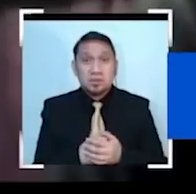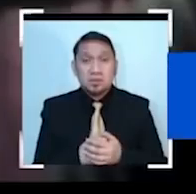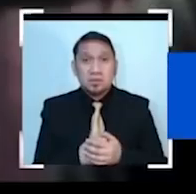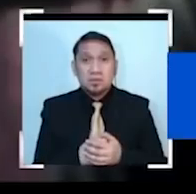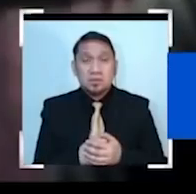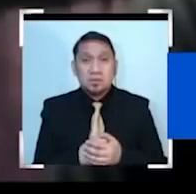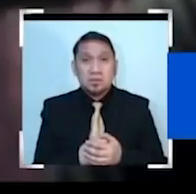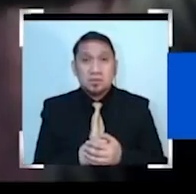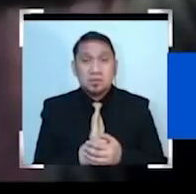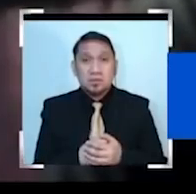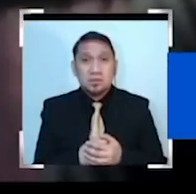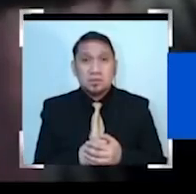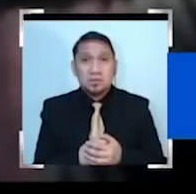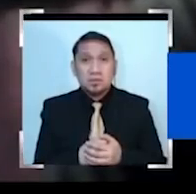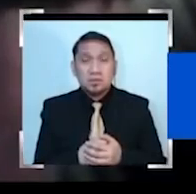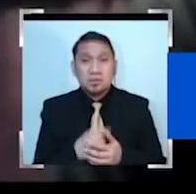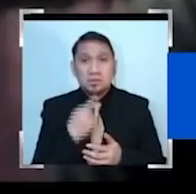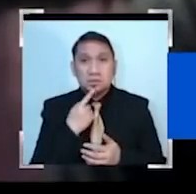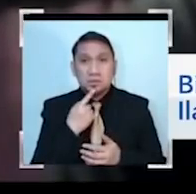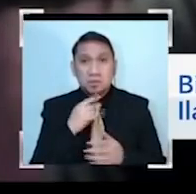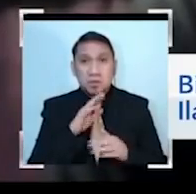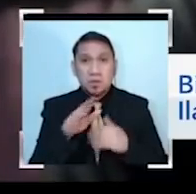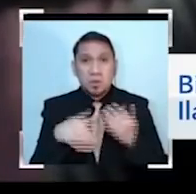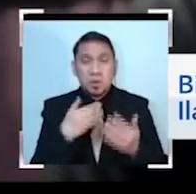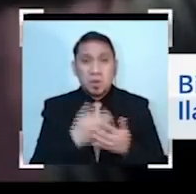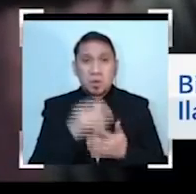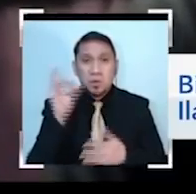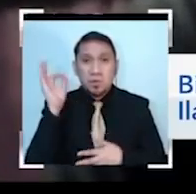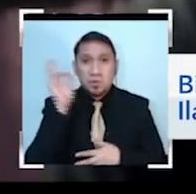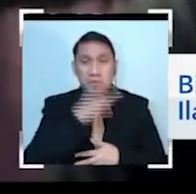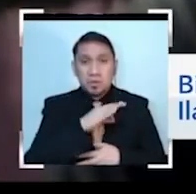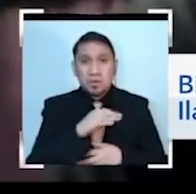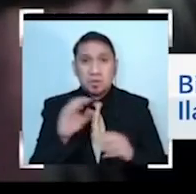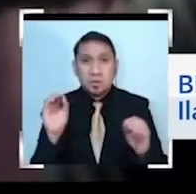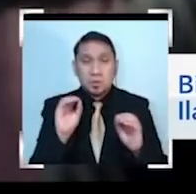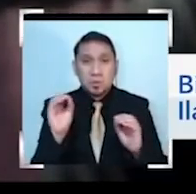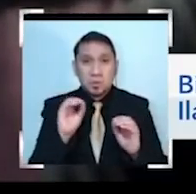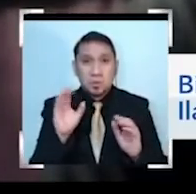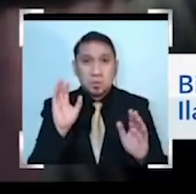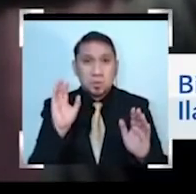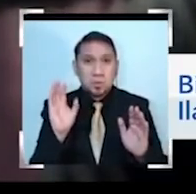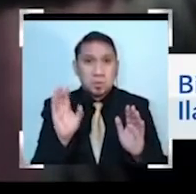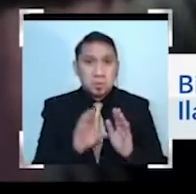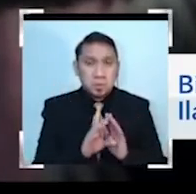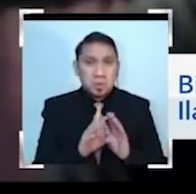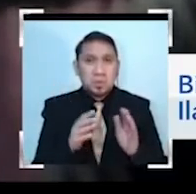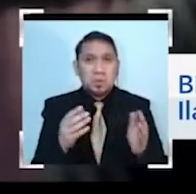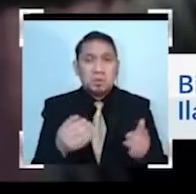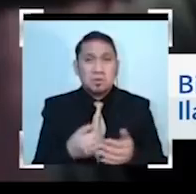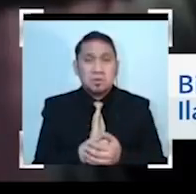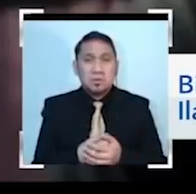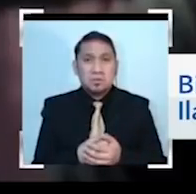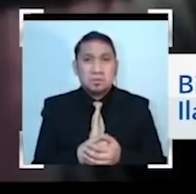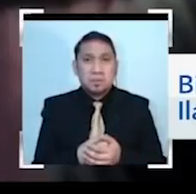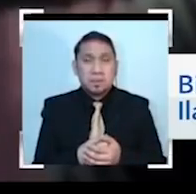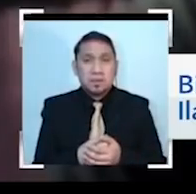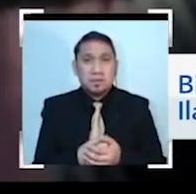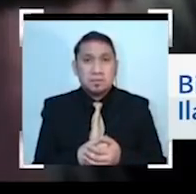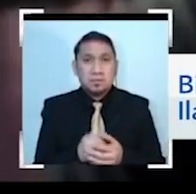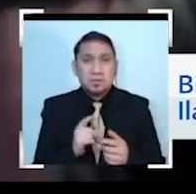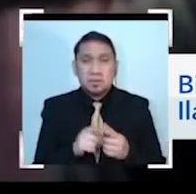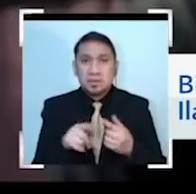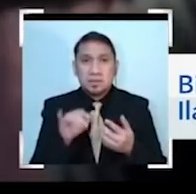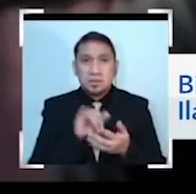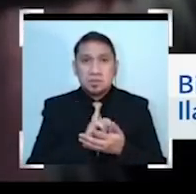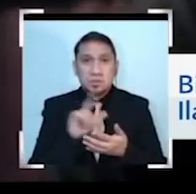sorry, lahat daw fake, wala daw picture. Tapos ayun, ano na, yun na po, wala na po